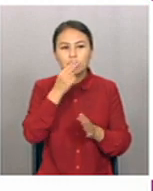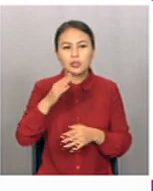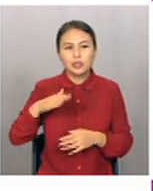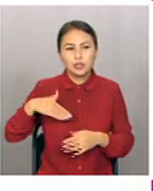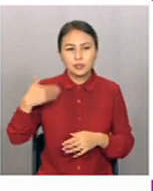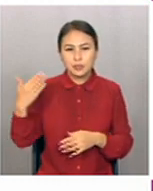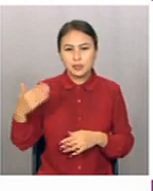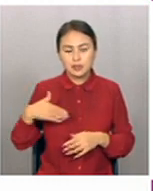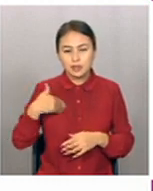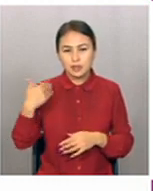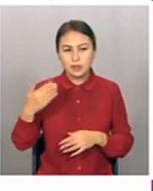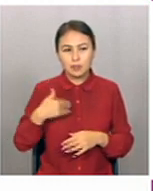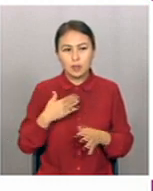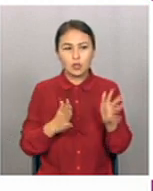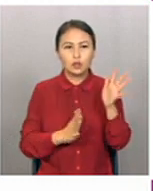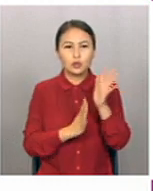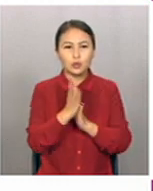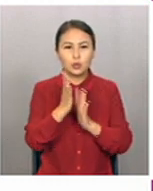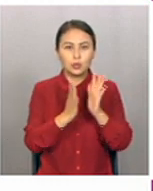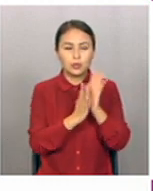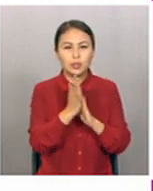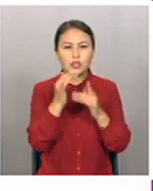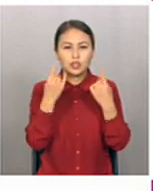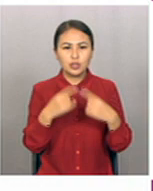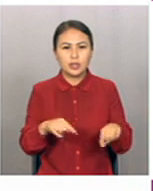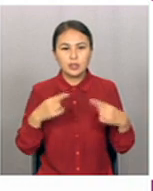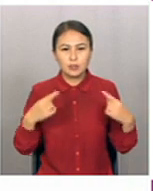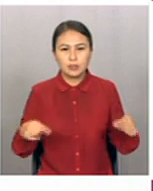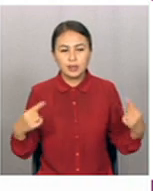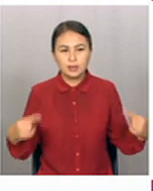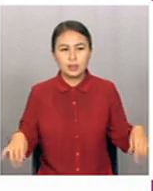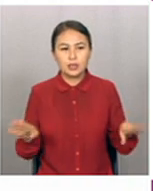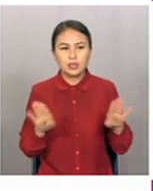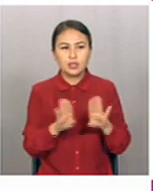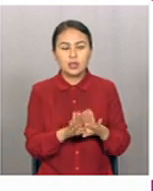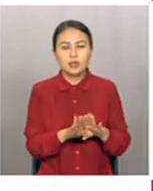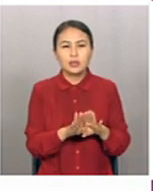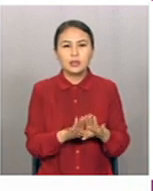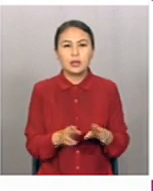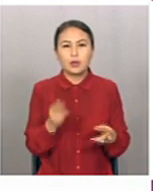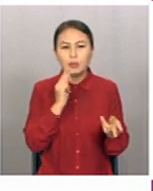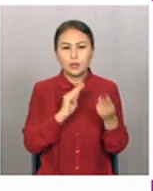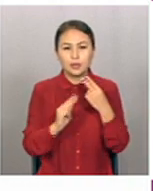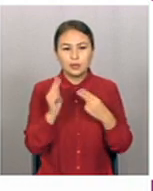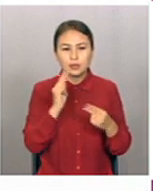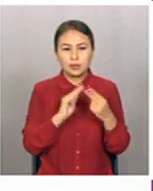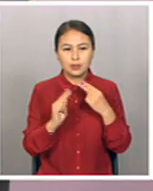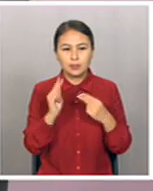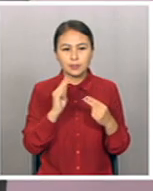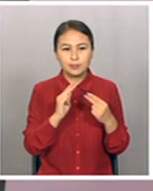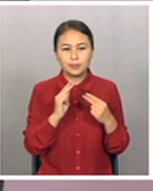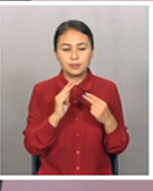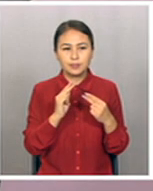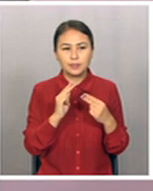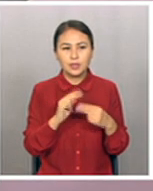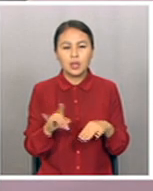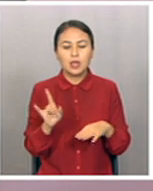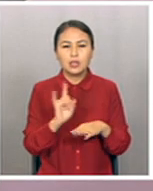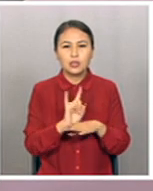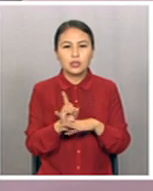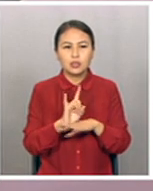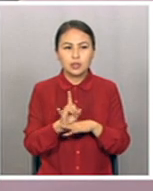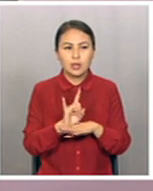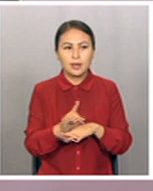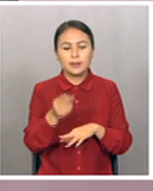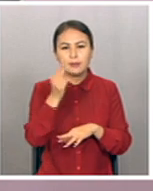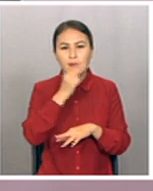жемістермен, шөппен және басқа да жәндіктермен қоректенеді. Тышқан